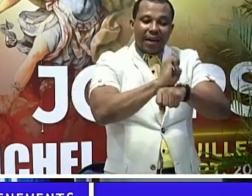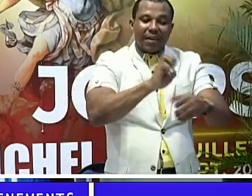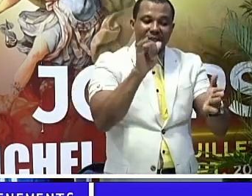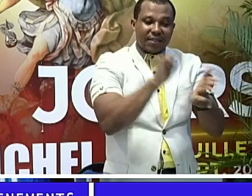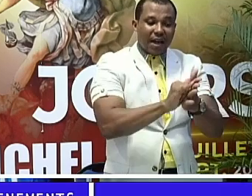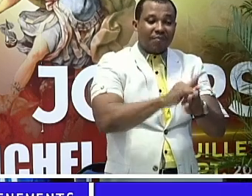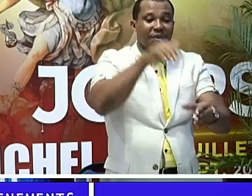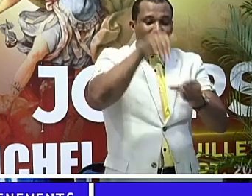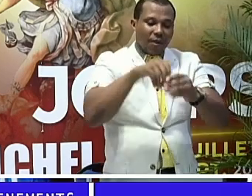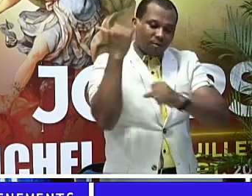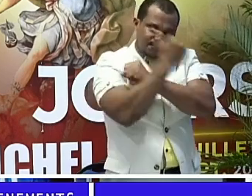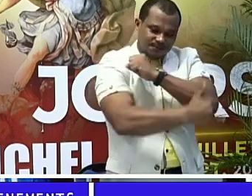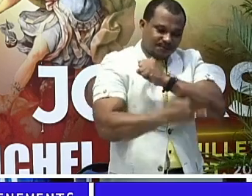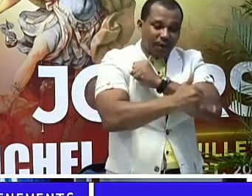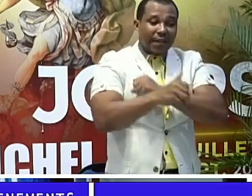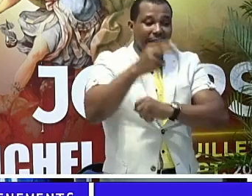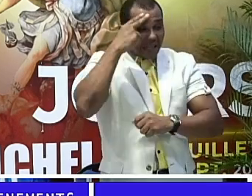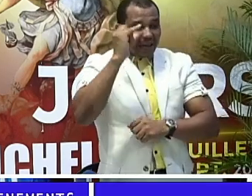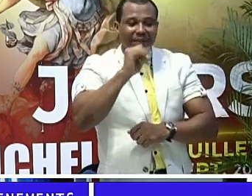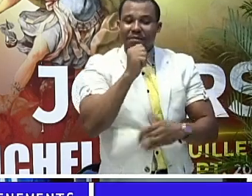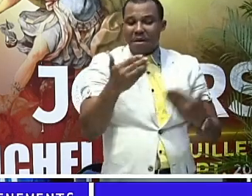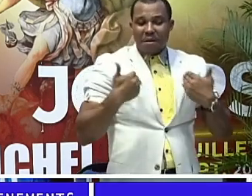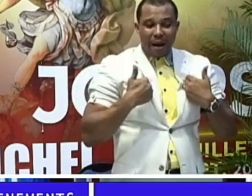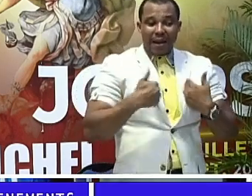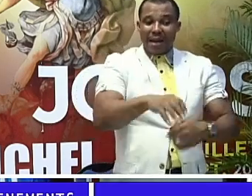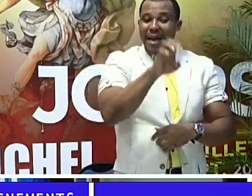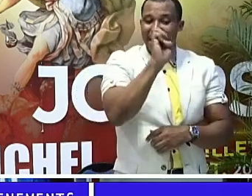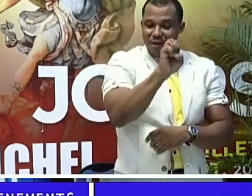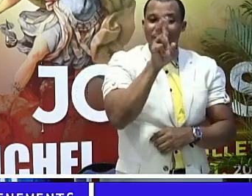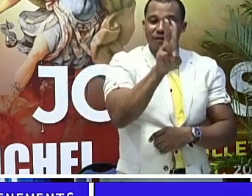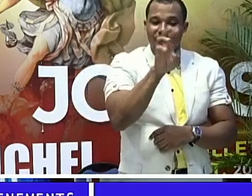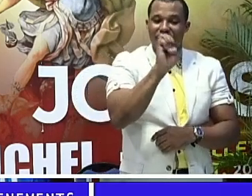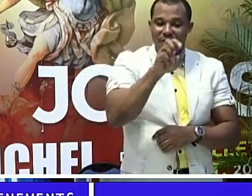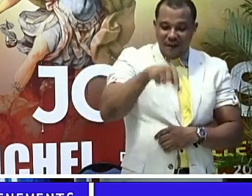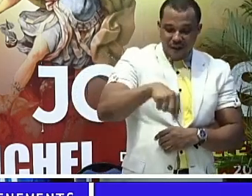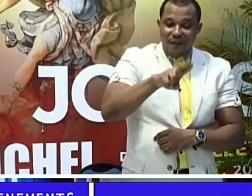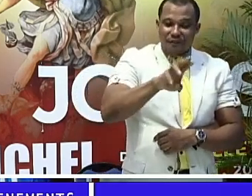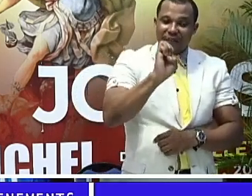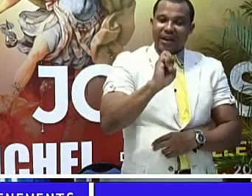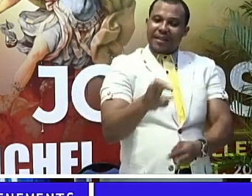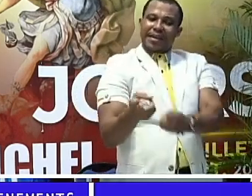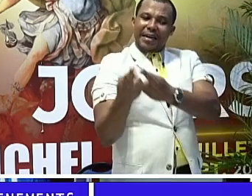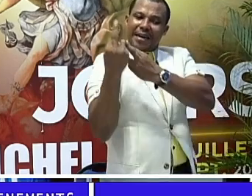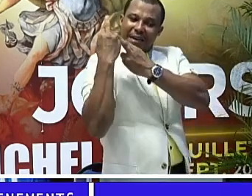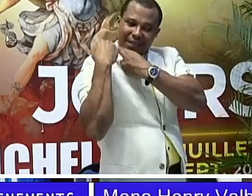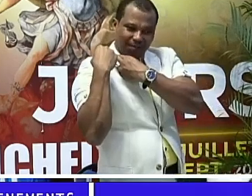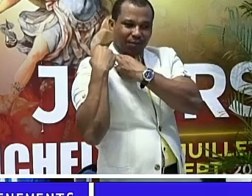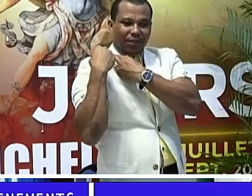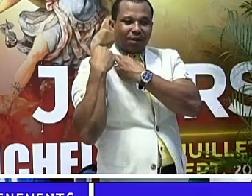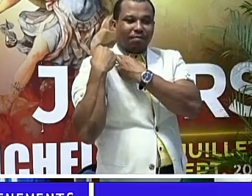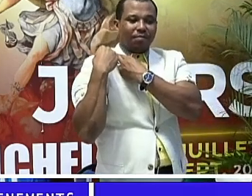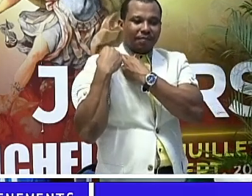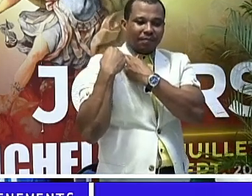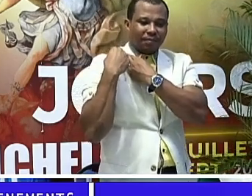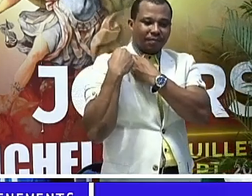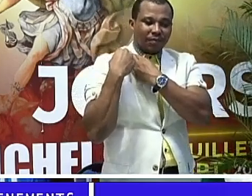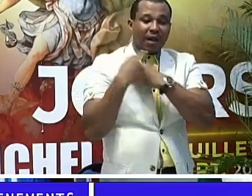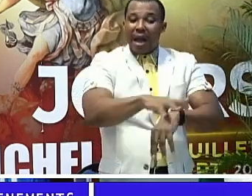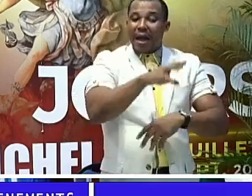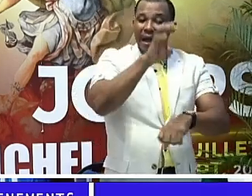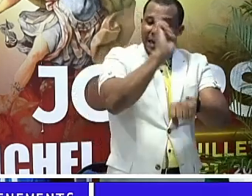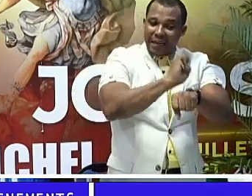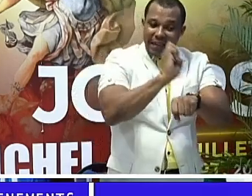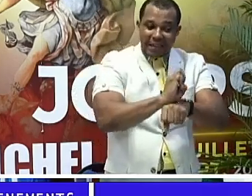actuellement, pas gagné un évêque qui est responsable l'église anglicane Kounia. Parce que depuis